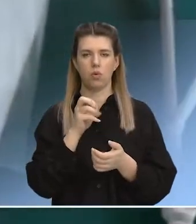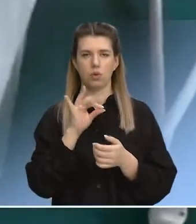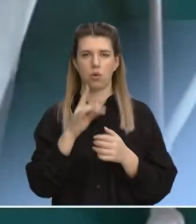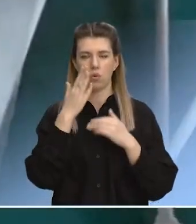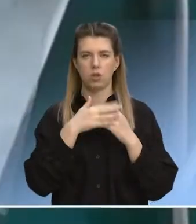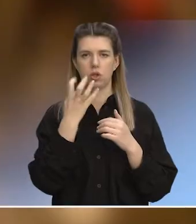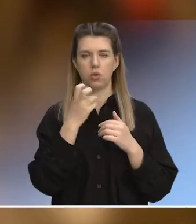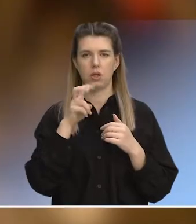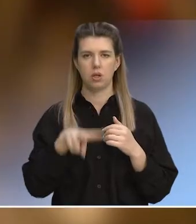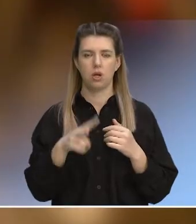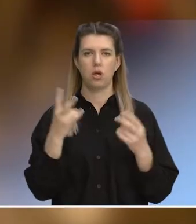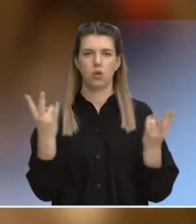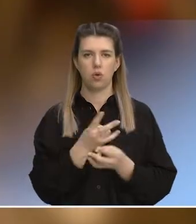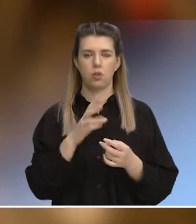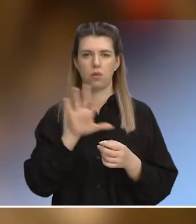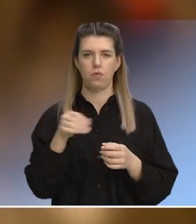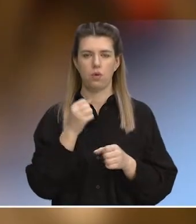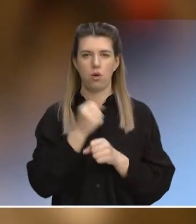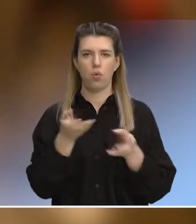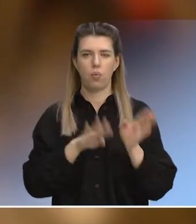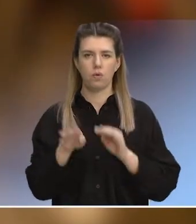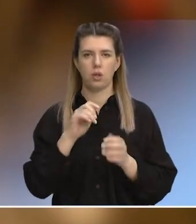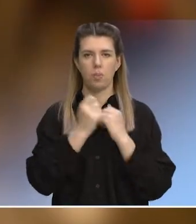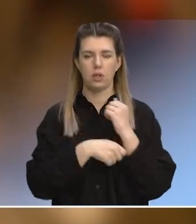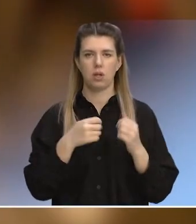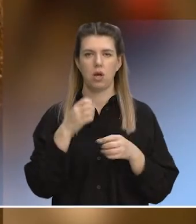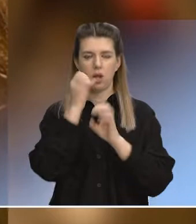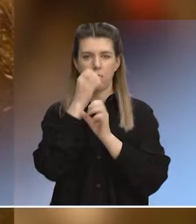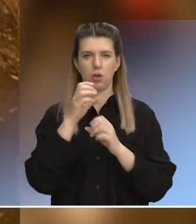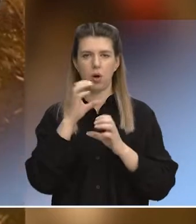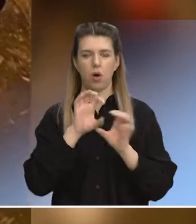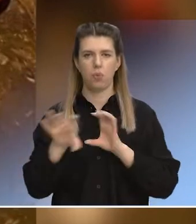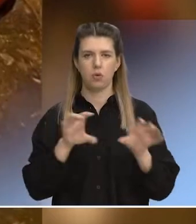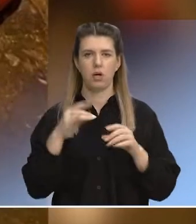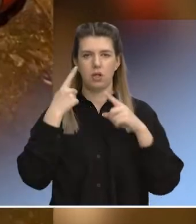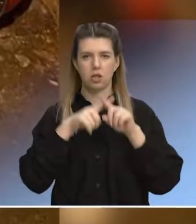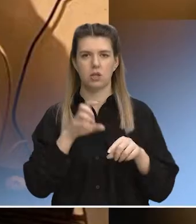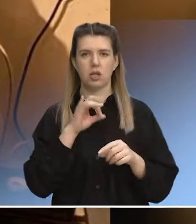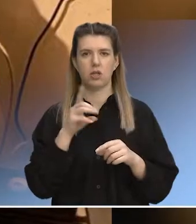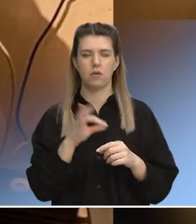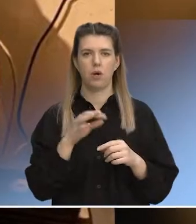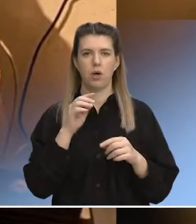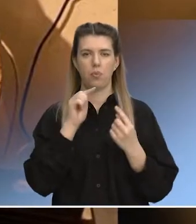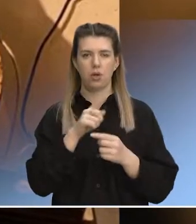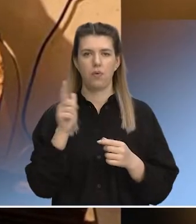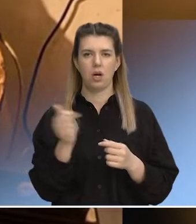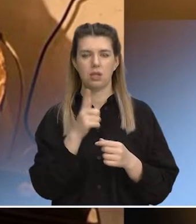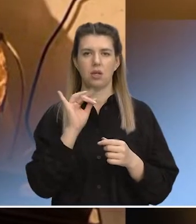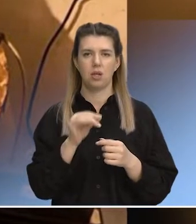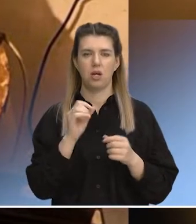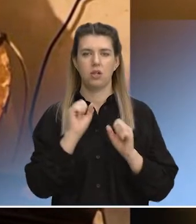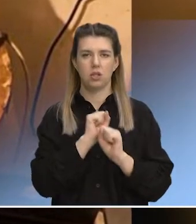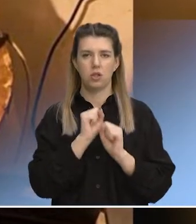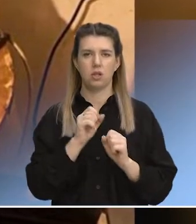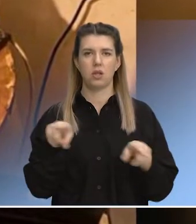– около 400 литров, необходимые ингредиенты, упаковочные материалы, лабораторное оборудование, технические средства, противогазы, средства